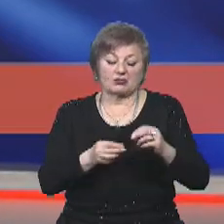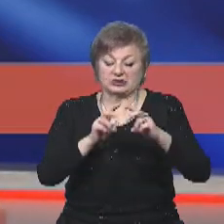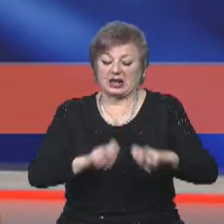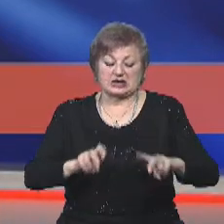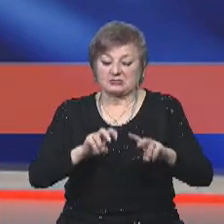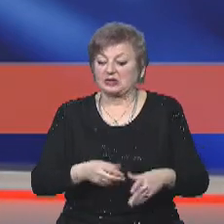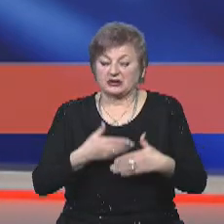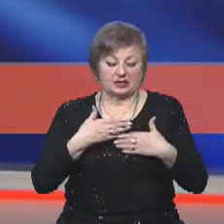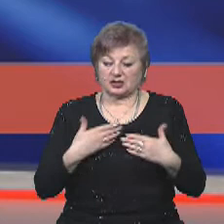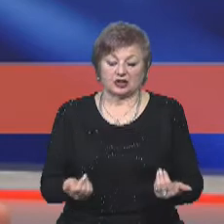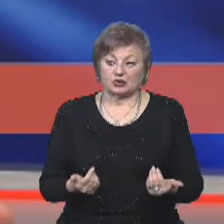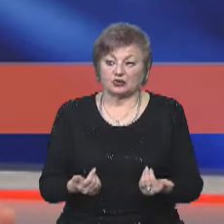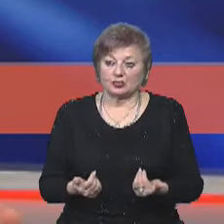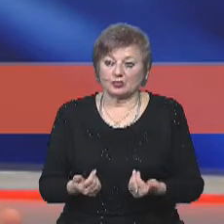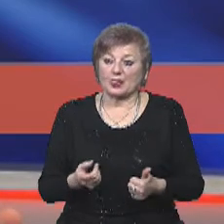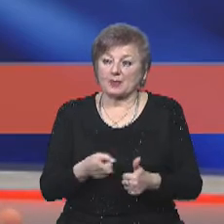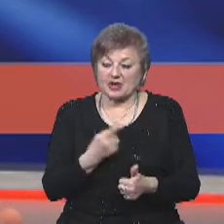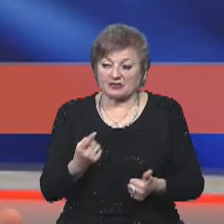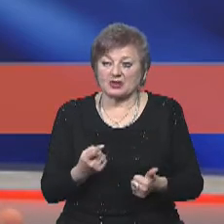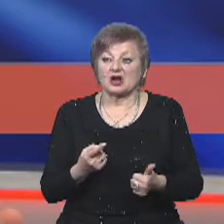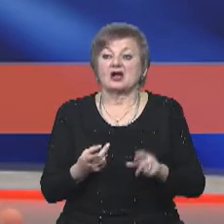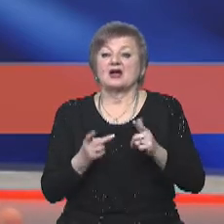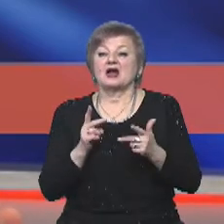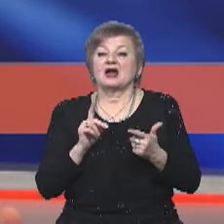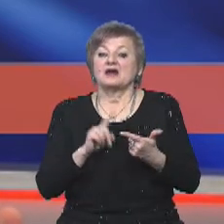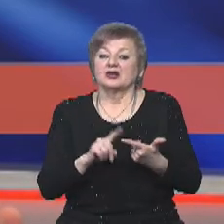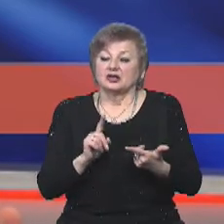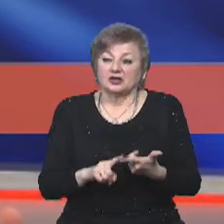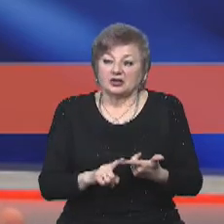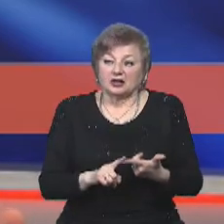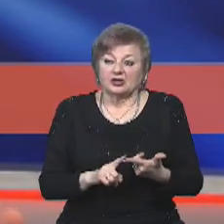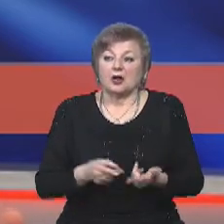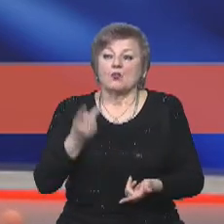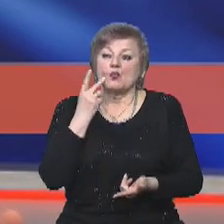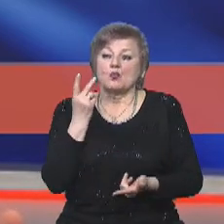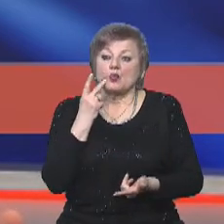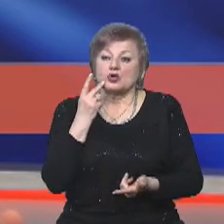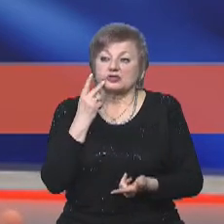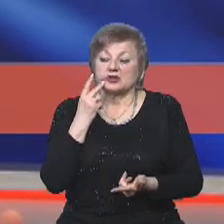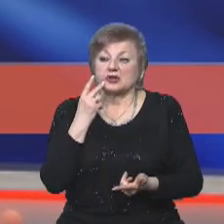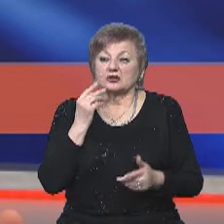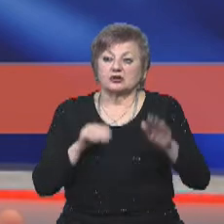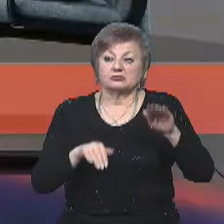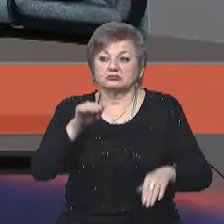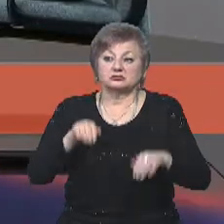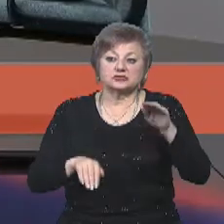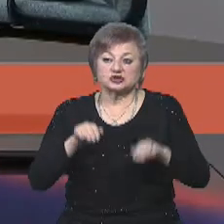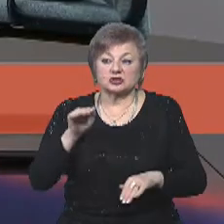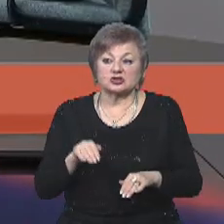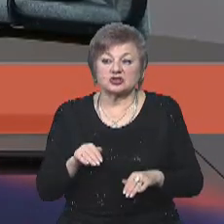рассмотрение структуру тарифа. Это первое. Второе, постоянные скачки